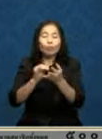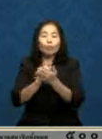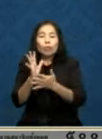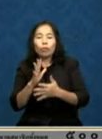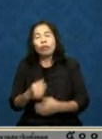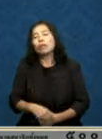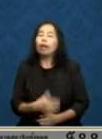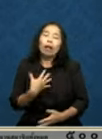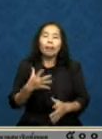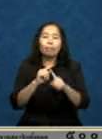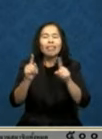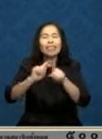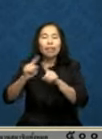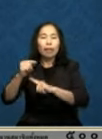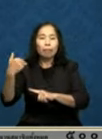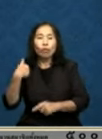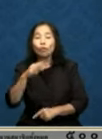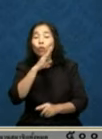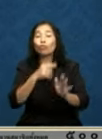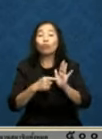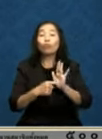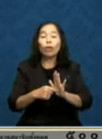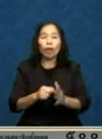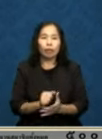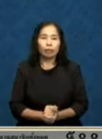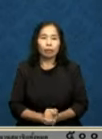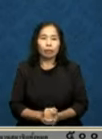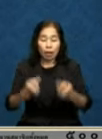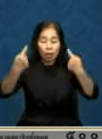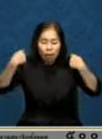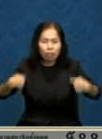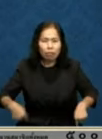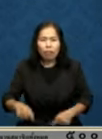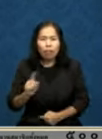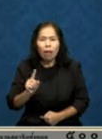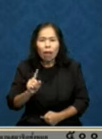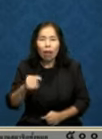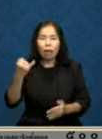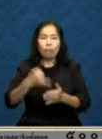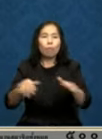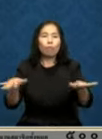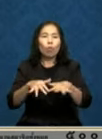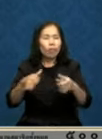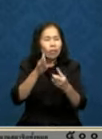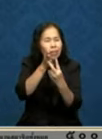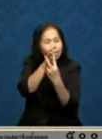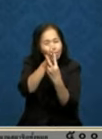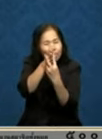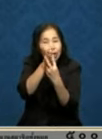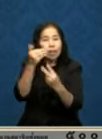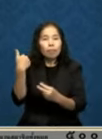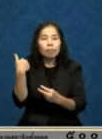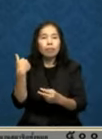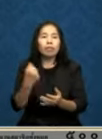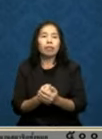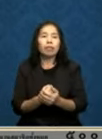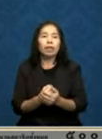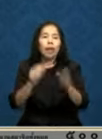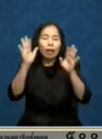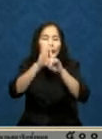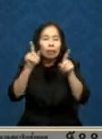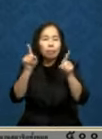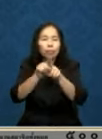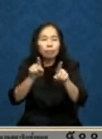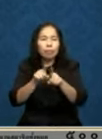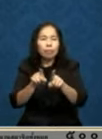ะคะยกตัวอย่างเช่นนะคะโรคบุคลิกภาพผิดปกติแบบก้ำกึ่งหรือว่า BPD borderline